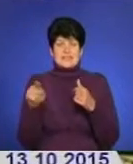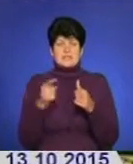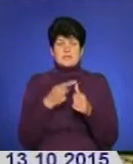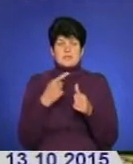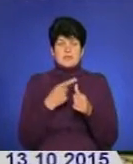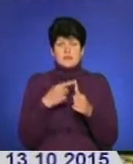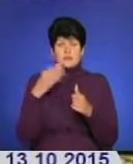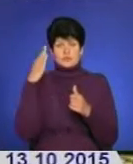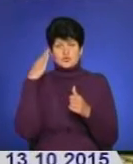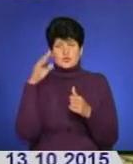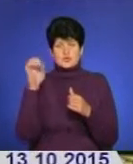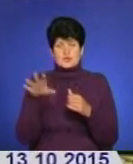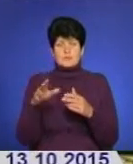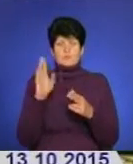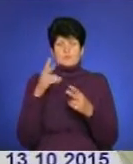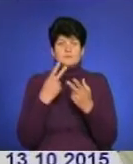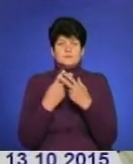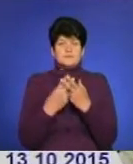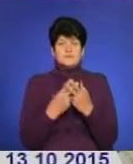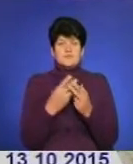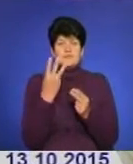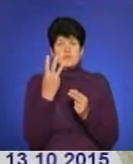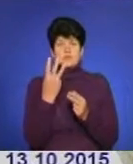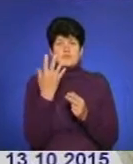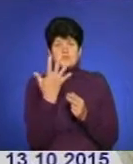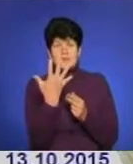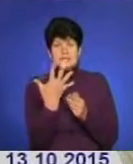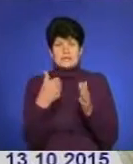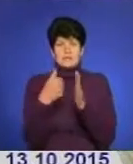бюлетенем карається ув'язненням на строк від 5 до 7 років.